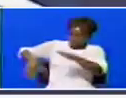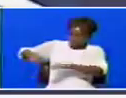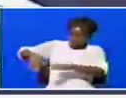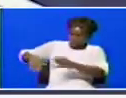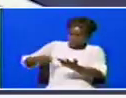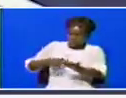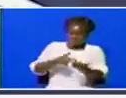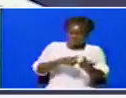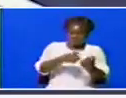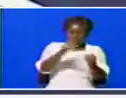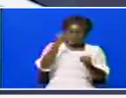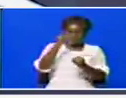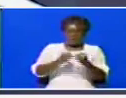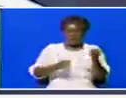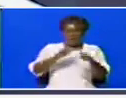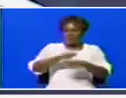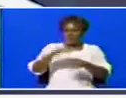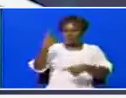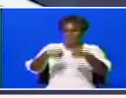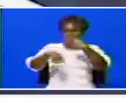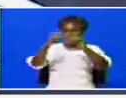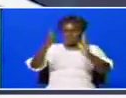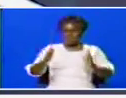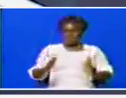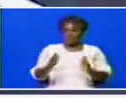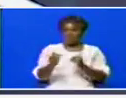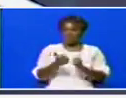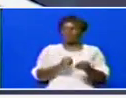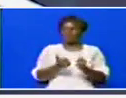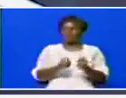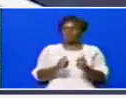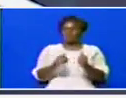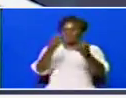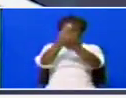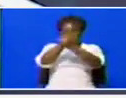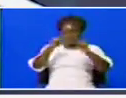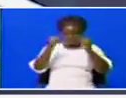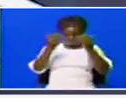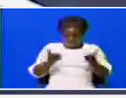hesabu ya mwisho itatolewa kuhusiana na washindi hasa kwenye kinyang'anyiro cha urais. Tuingie sasa katika eneo la Mwatate.